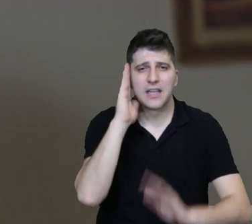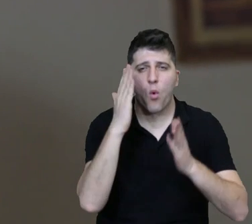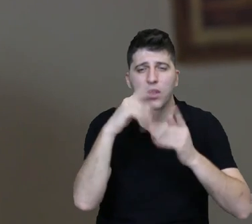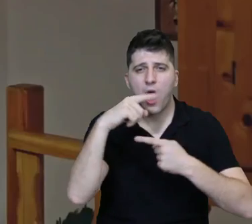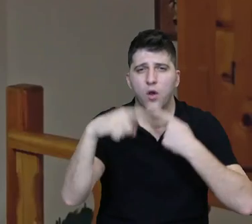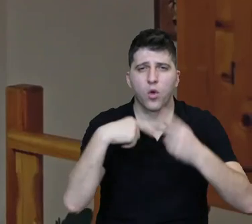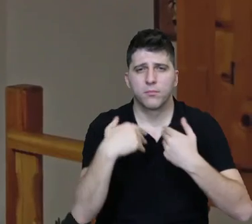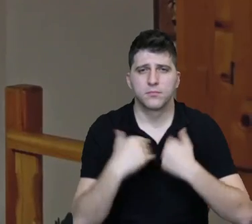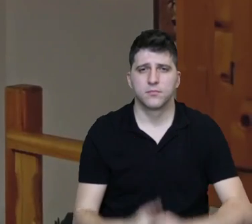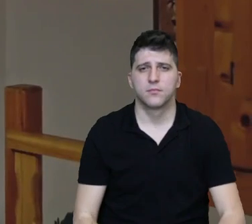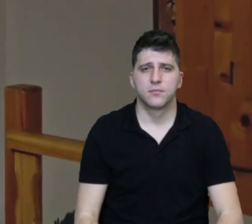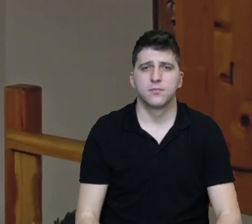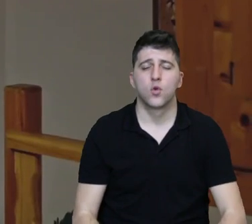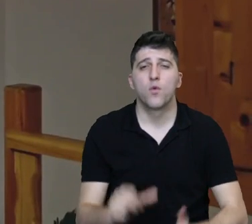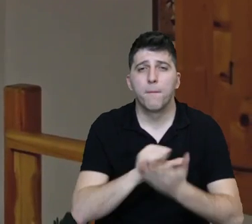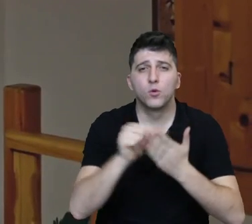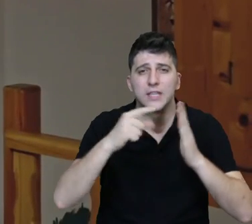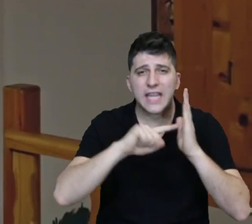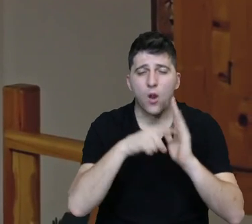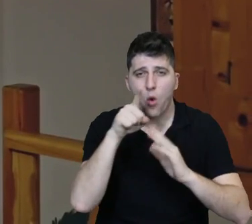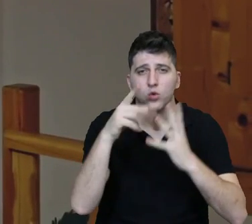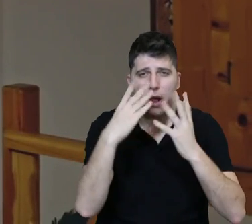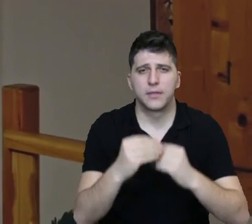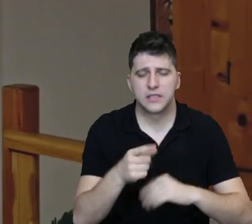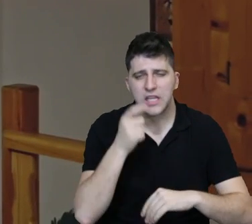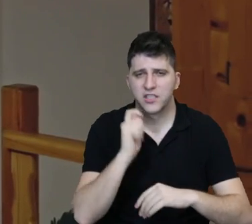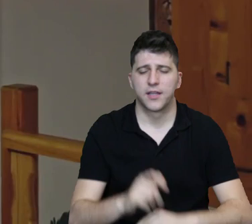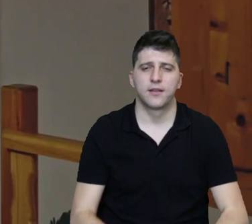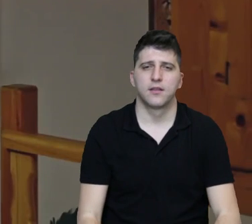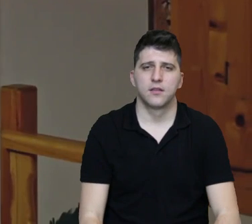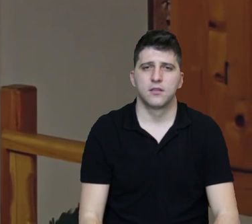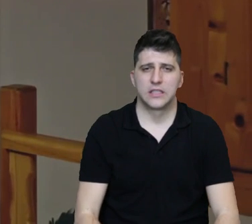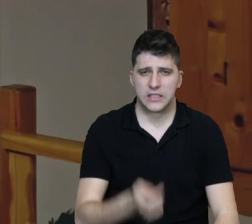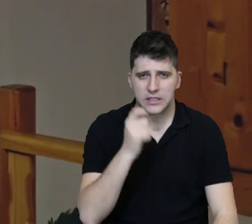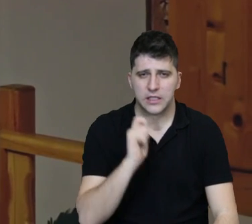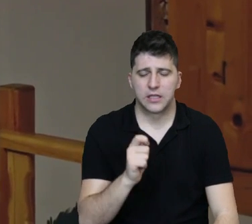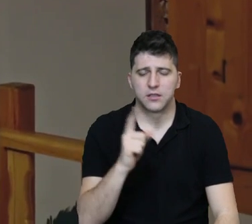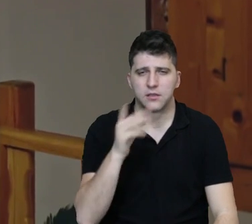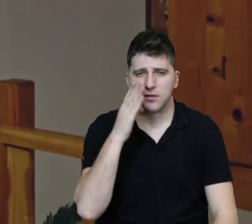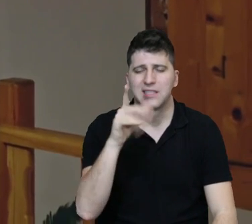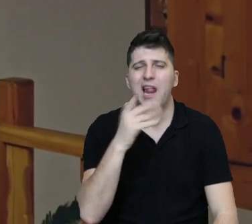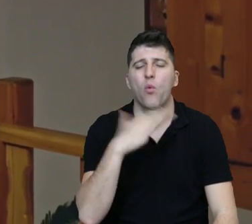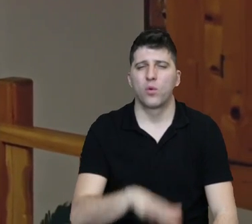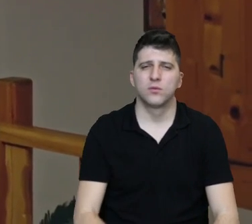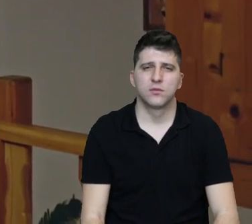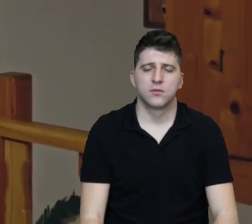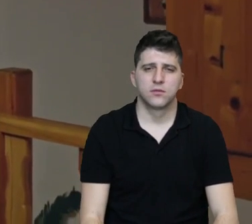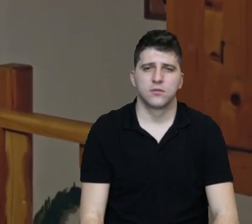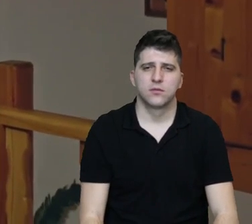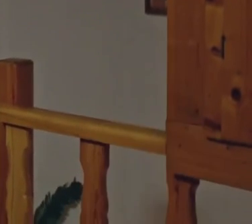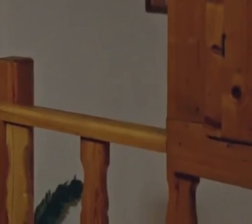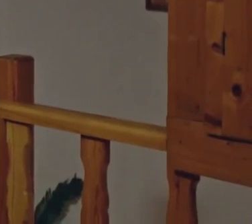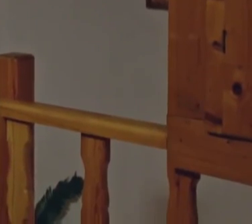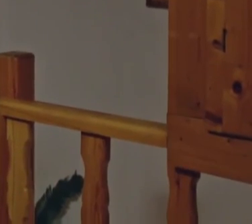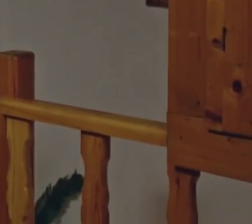arıyorum. Çünkü bütün deliller orada olabilir. Gerçekten. Gerçekten ne gerek yok. Kaydı durdurup telefonu iç